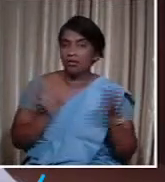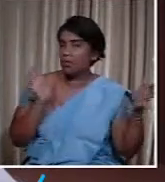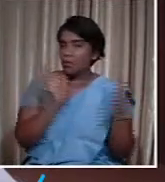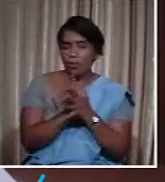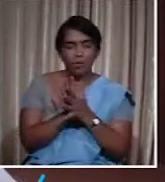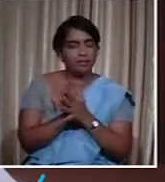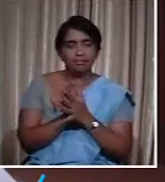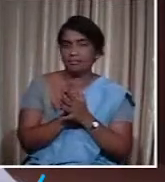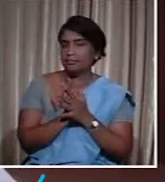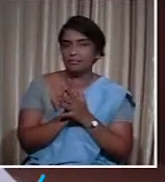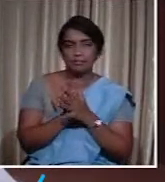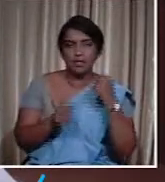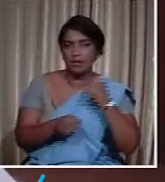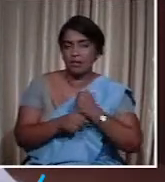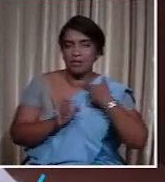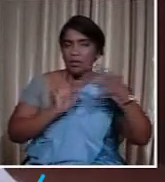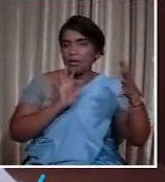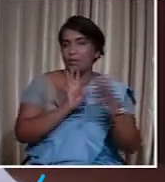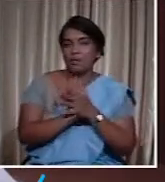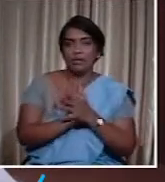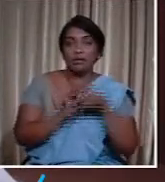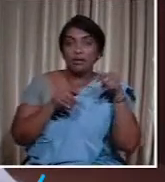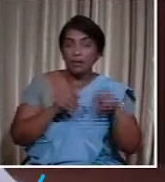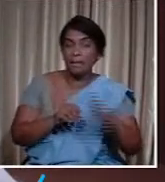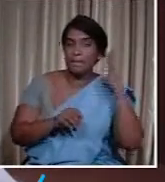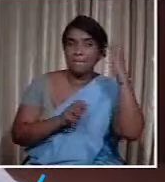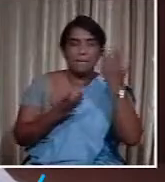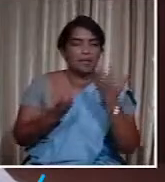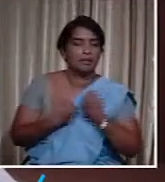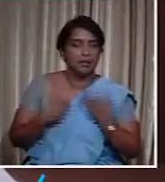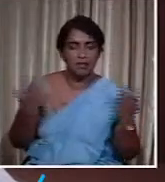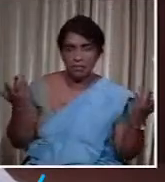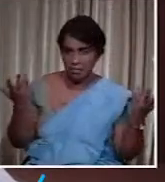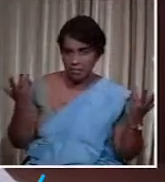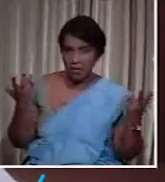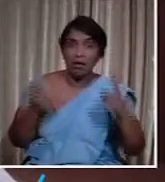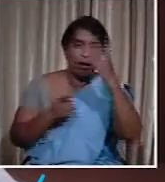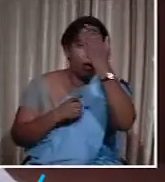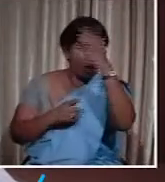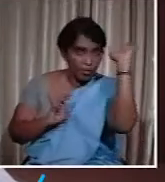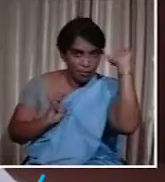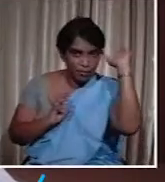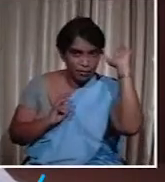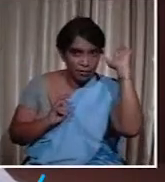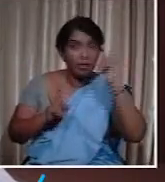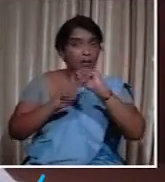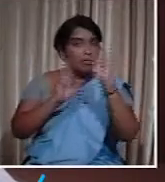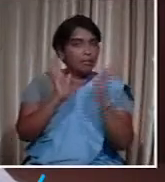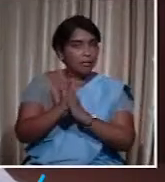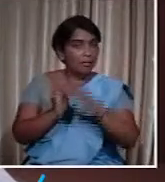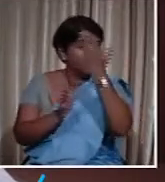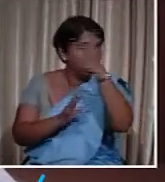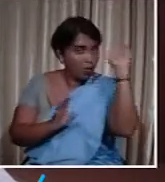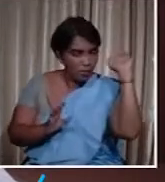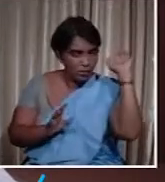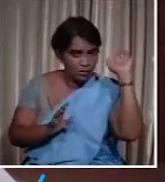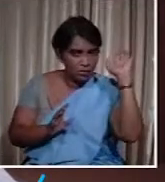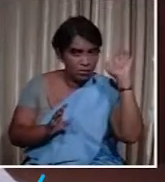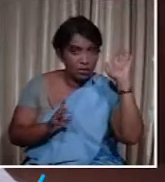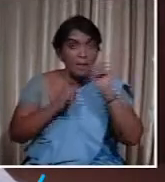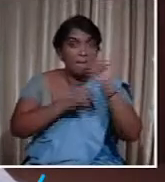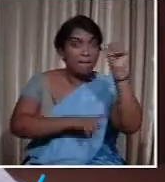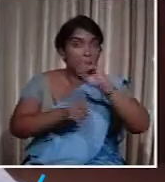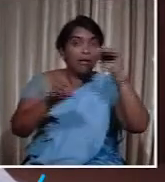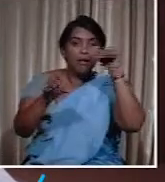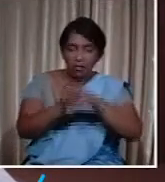කිසිදු සර්වපාක්ෂික ආණ්ඩුවකින් මේකට ප්‍රතිඵල ලැබෙන්නේ නැහැ ඔව් ඉවත් වෙනවා නම් අග්‍රාමාත්‍යවරු ඉවත් වෙනවා නම් පාර්ලිමේන්තුව